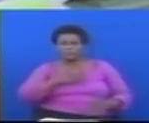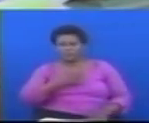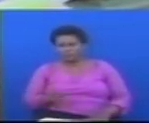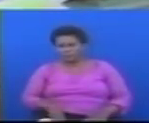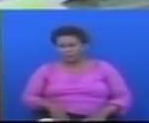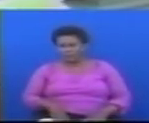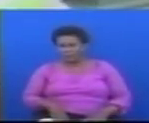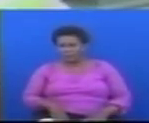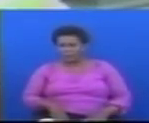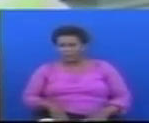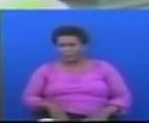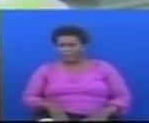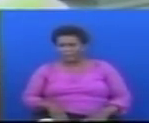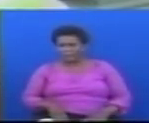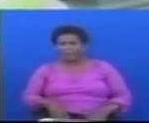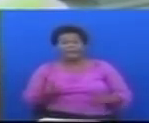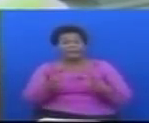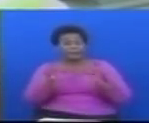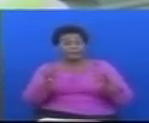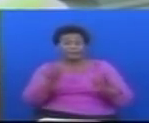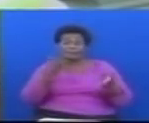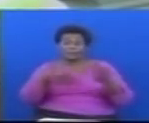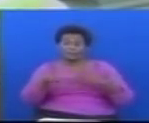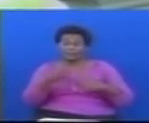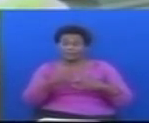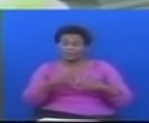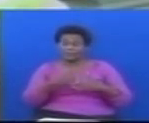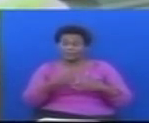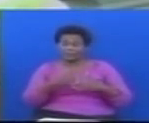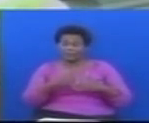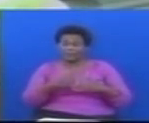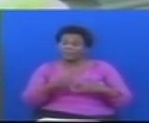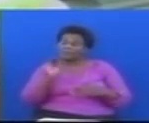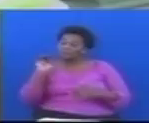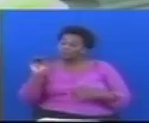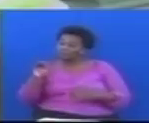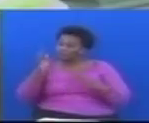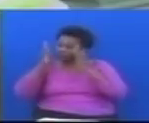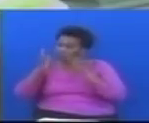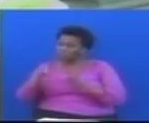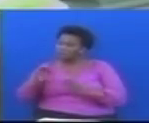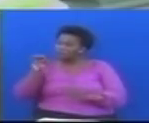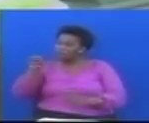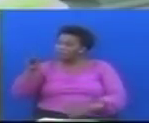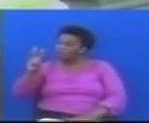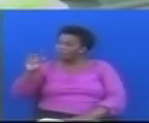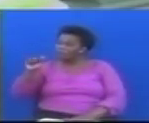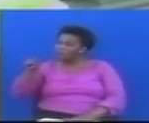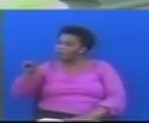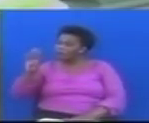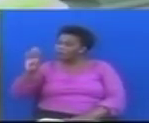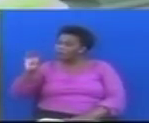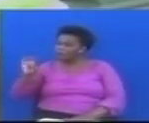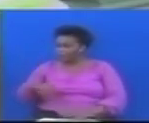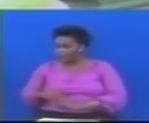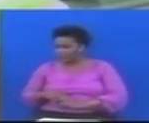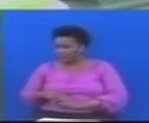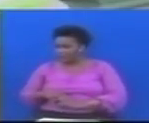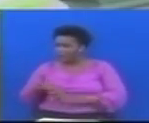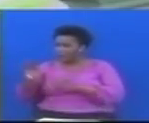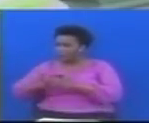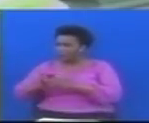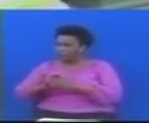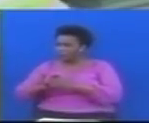bunge. Lakini napenda niungane na Mheshimiwa mbunge Mwambe kwa matumizi ya gesi kule Mtwara, na nimpongeze sana kwa ufuatiliaji